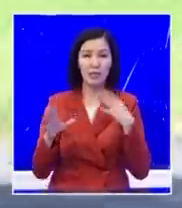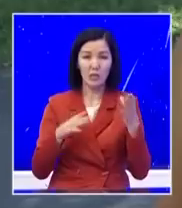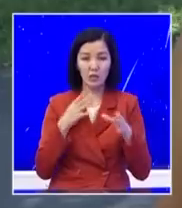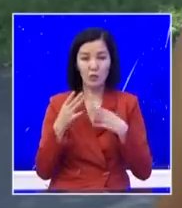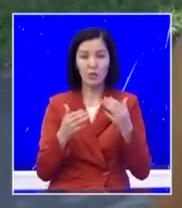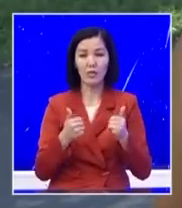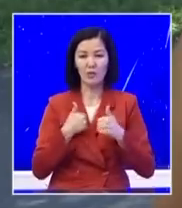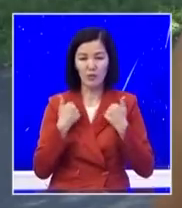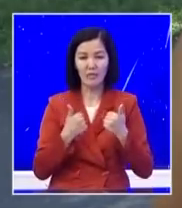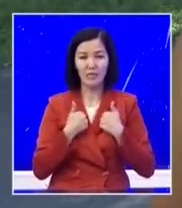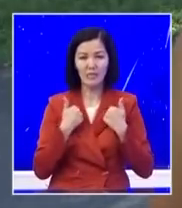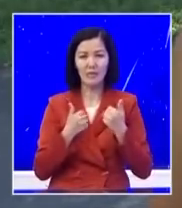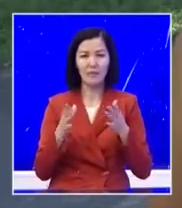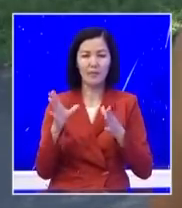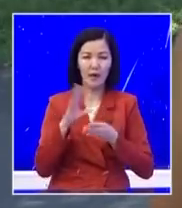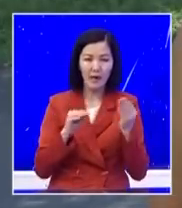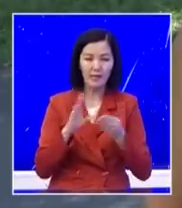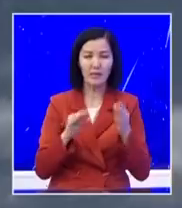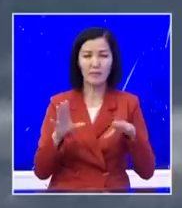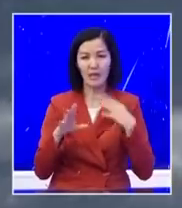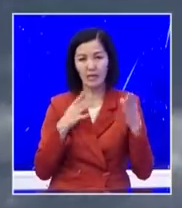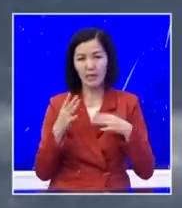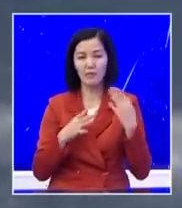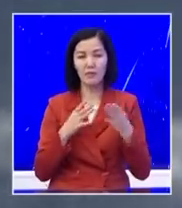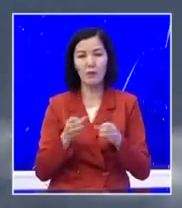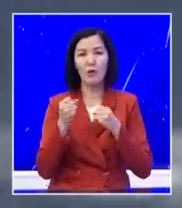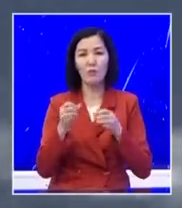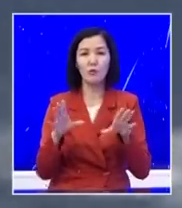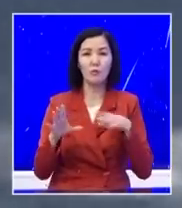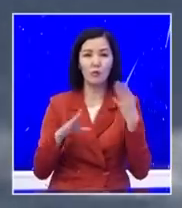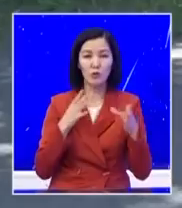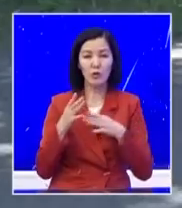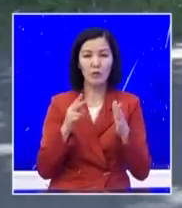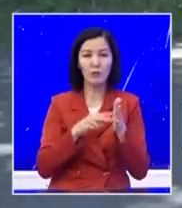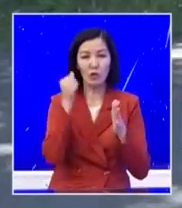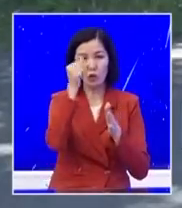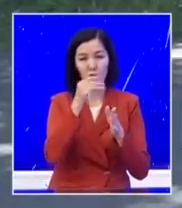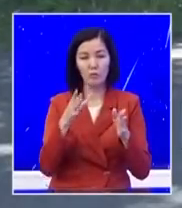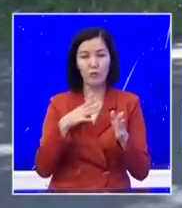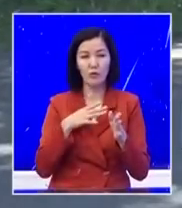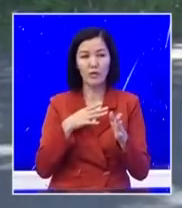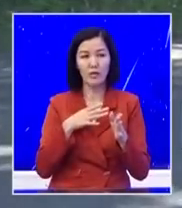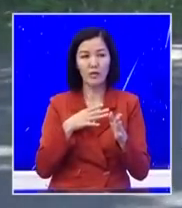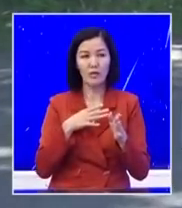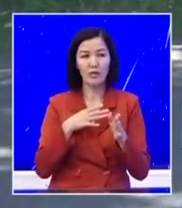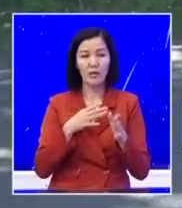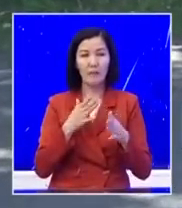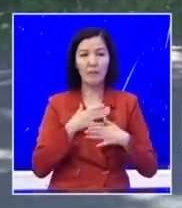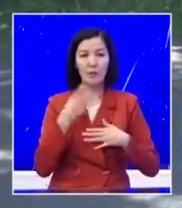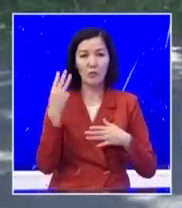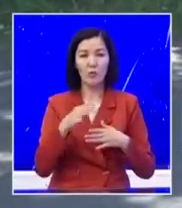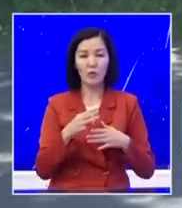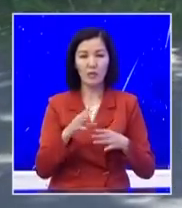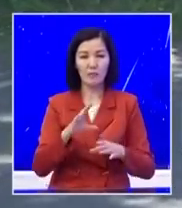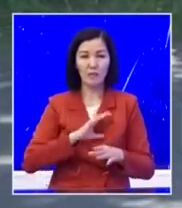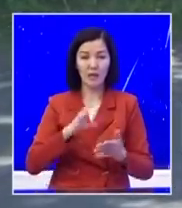соны дайындап, қайталап бәрін істеп жатырмыз. Бокспен айналысып жүргеніме 7 жыл болды. 7 жылдың ішінде мен 30-дан астам